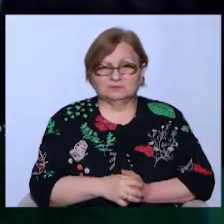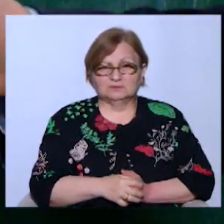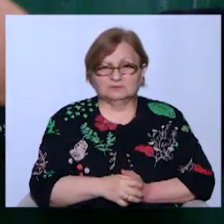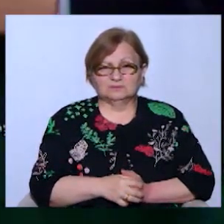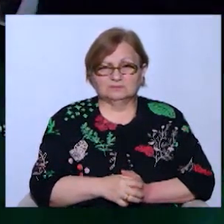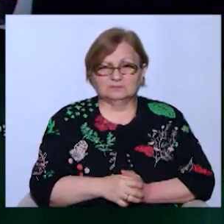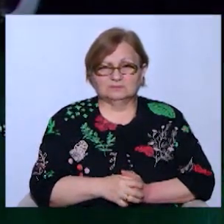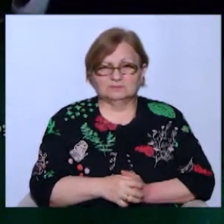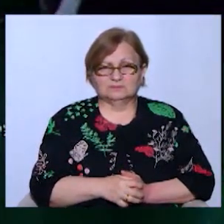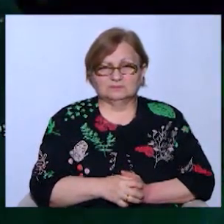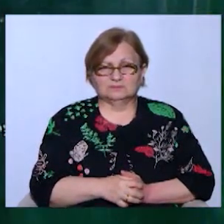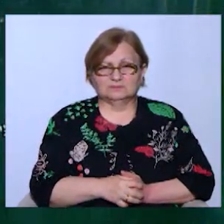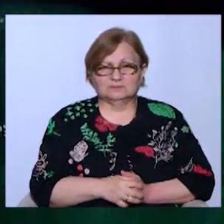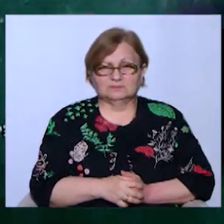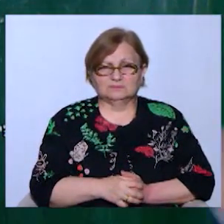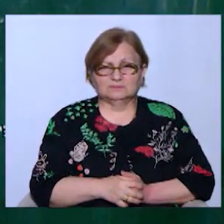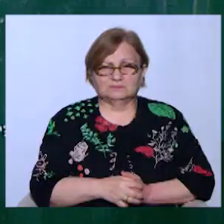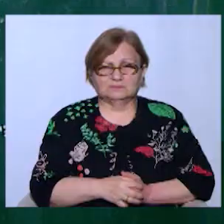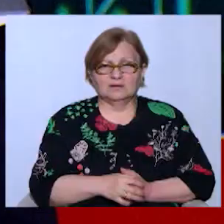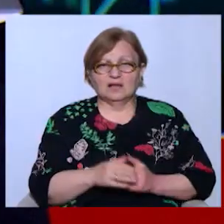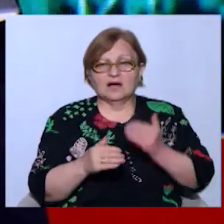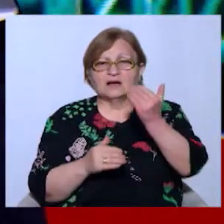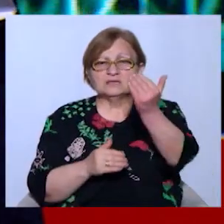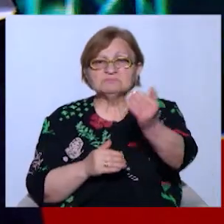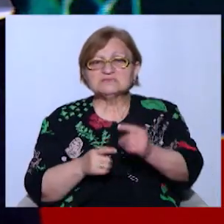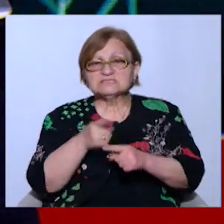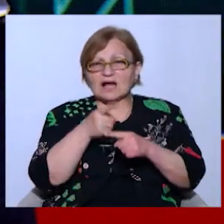იყოს რა, აი ამ პატარა ეს რადიუსი იყოს იმ რადიუსის ნახევარი.